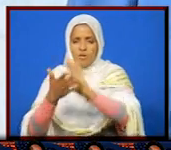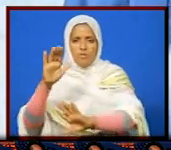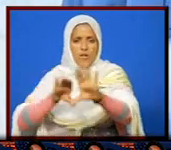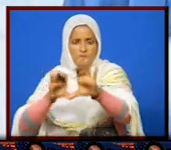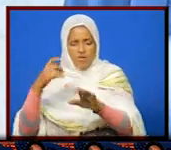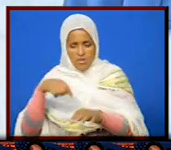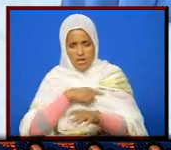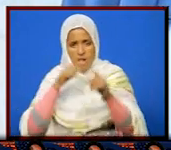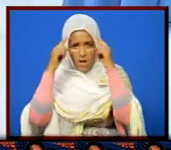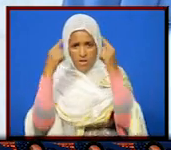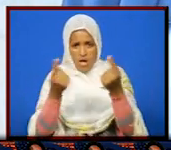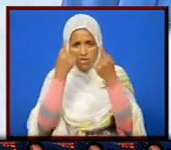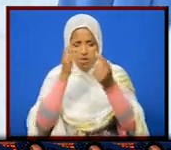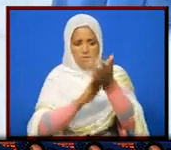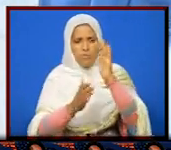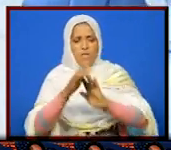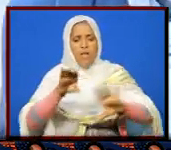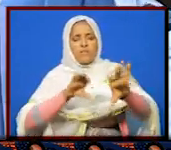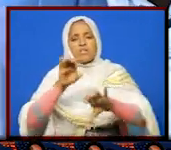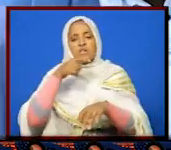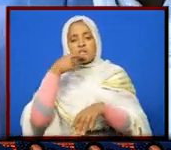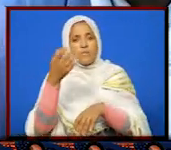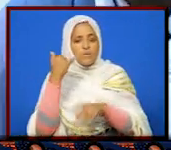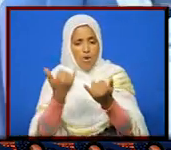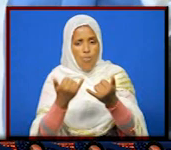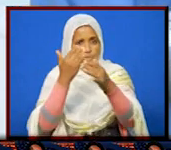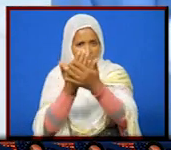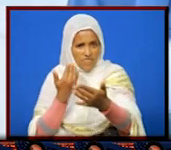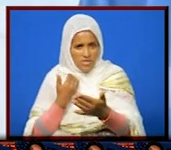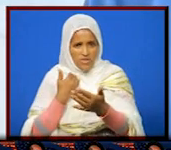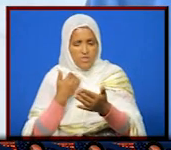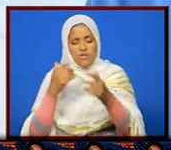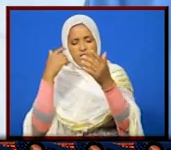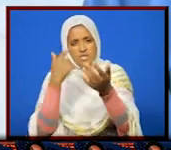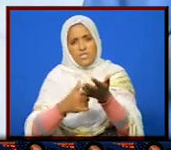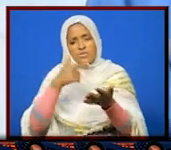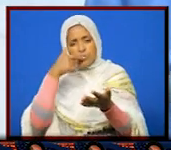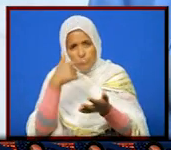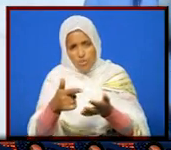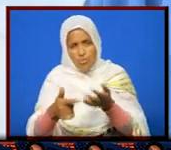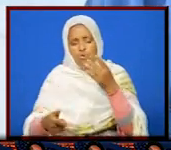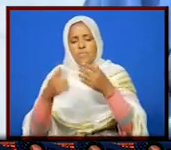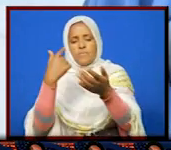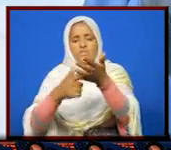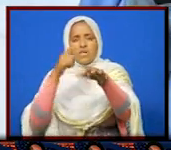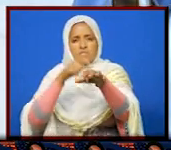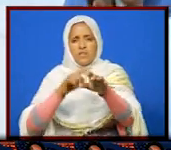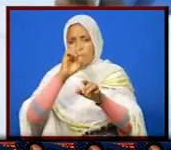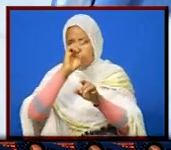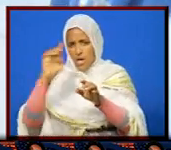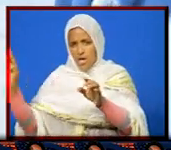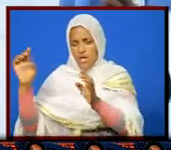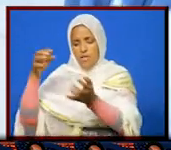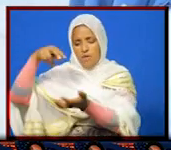ትምህሮሙ እኛን ኃጢአተኞችን ብትምረድ መሐሪ ትሰኛለ ይሉት ነበር ከዚህ በፊት። እንዲህ ብለው የመጡትን በዛን